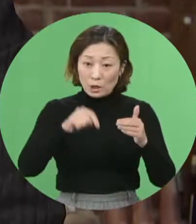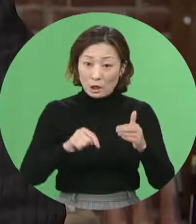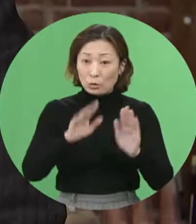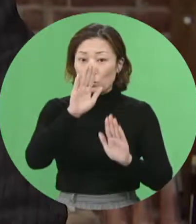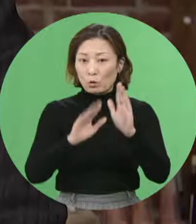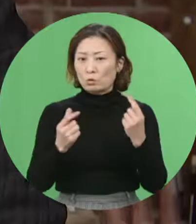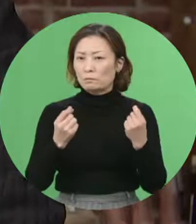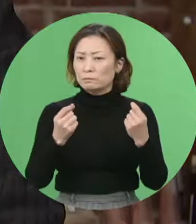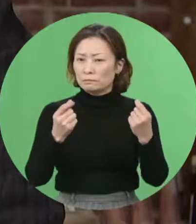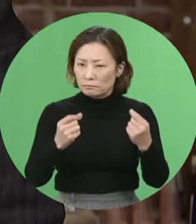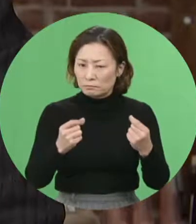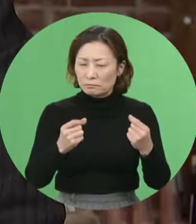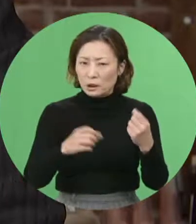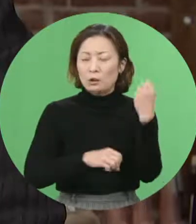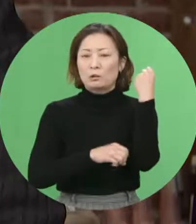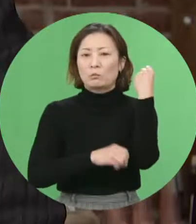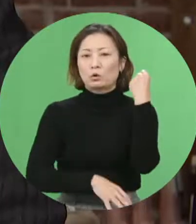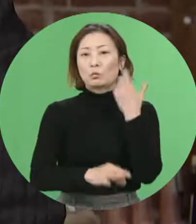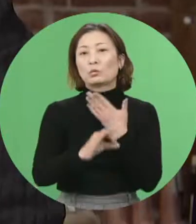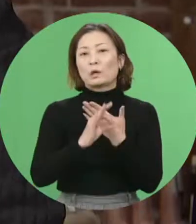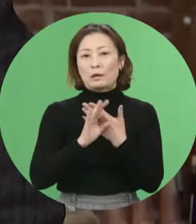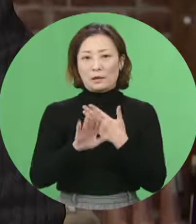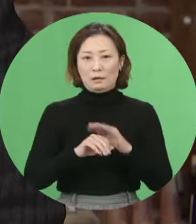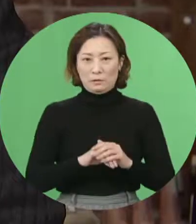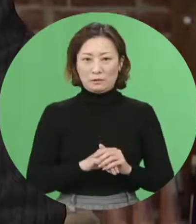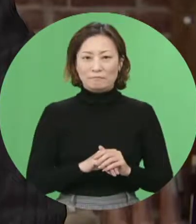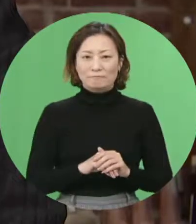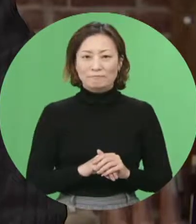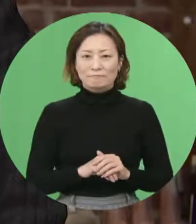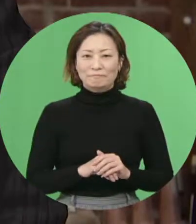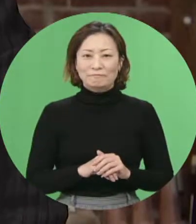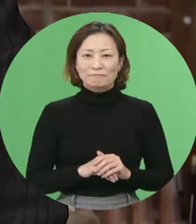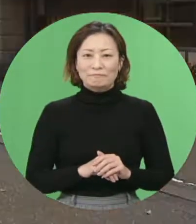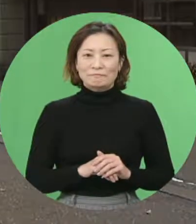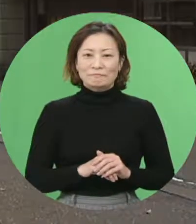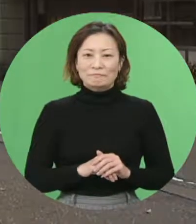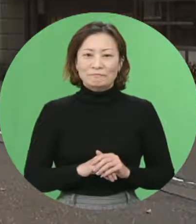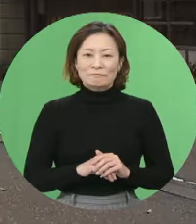が、もともとの案ですね。